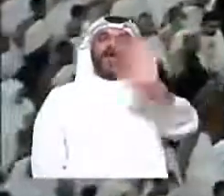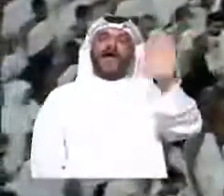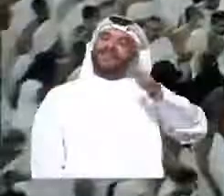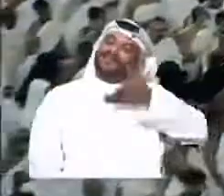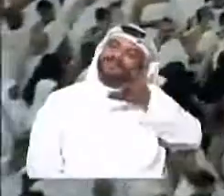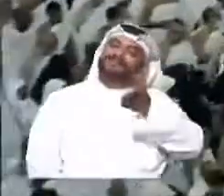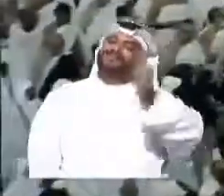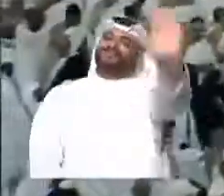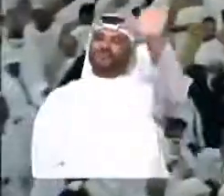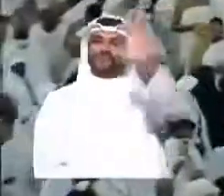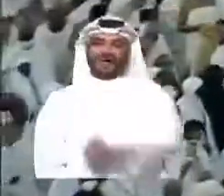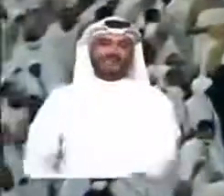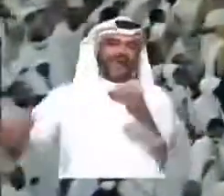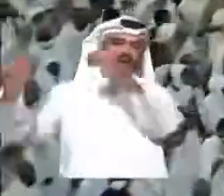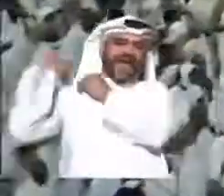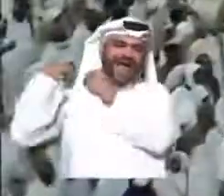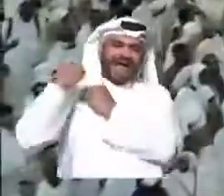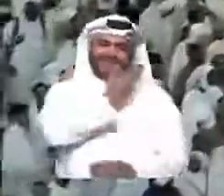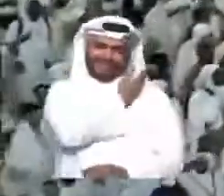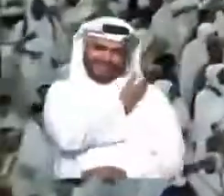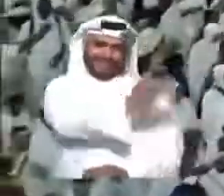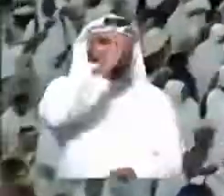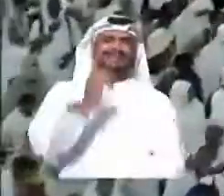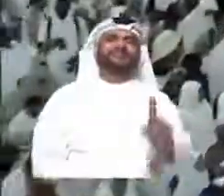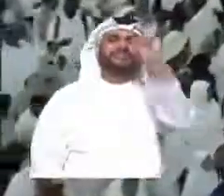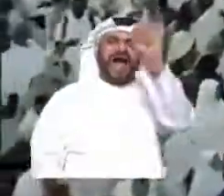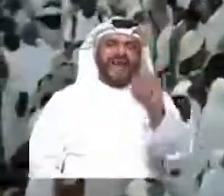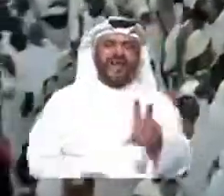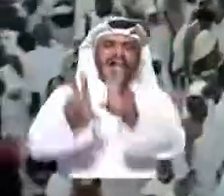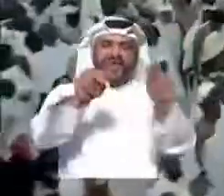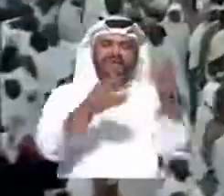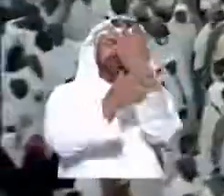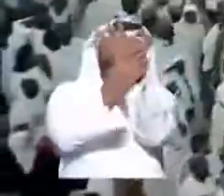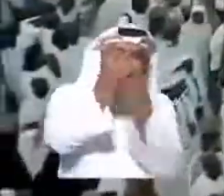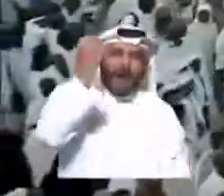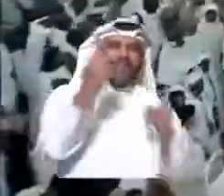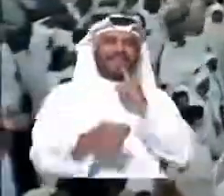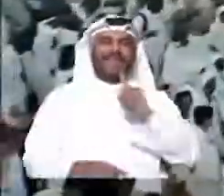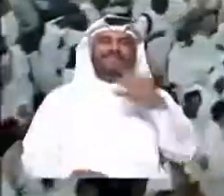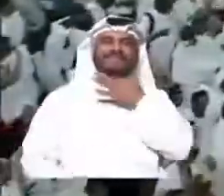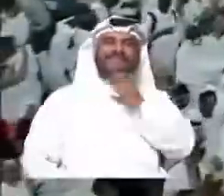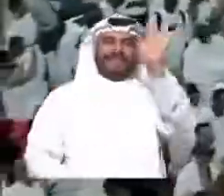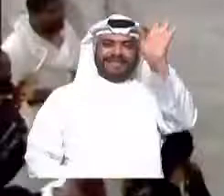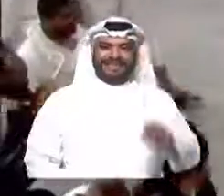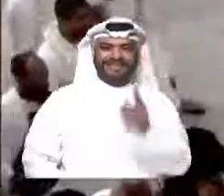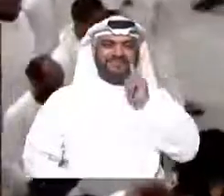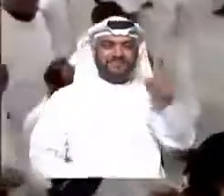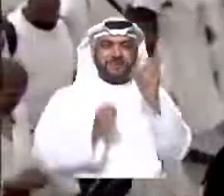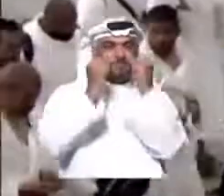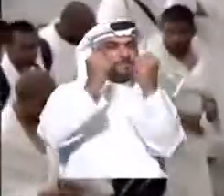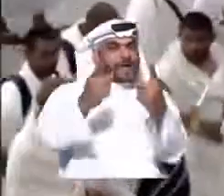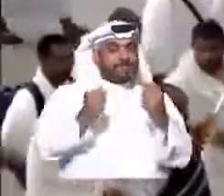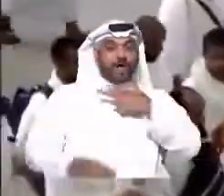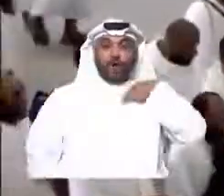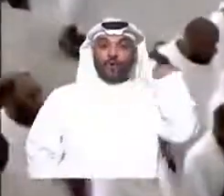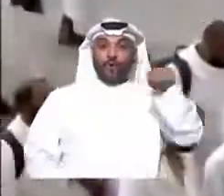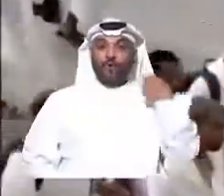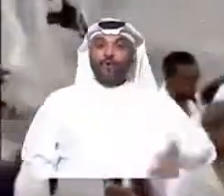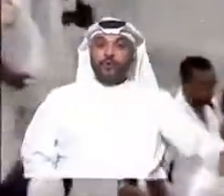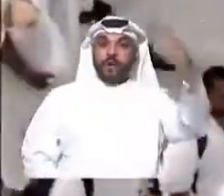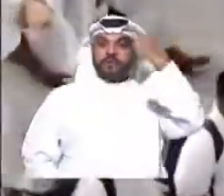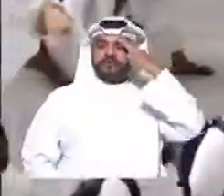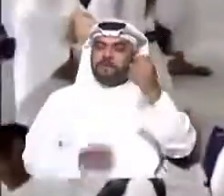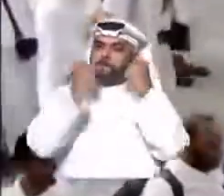الحج. هذا وتتم عملية تفويج حجاج بيت الله الحرام لهذا العام وفقا لخطة ميدانية وإرشادية لضمان